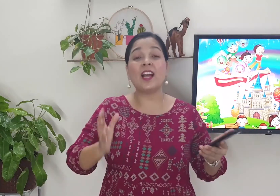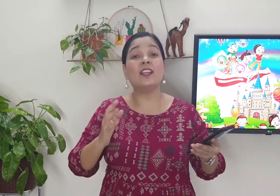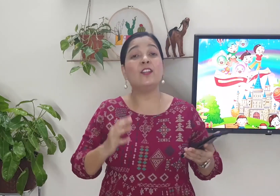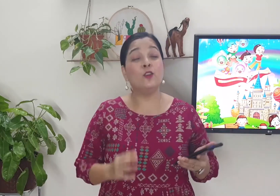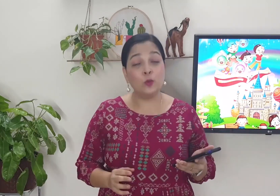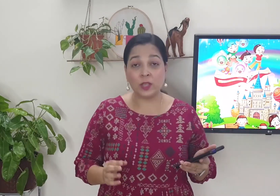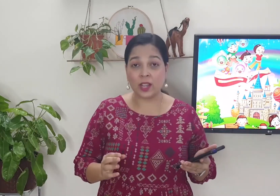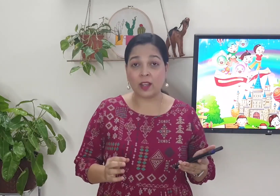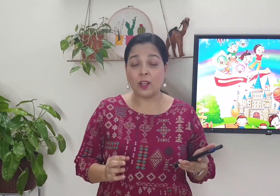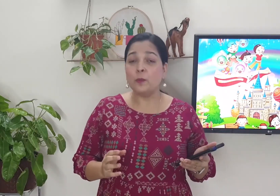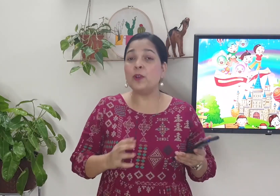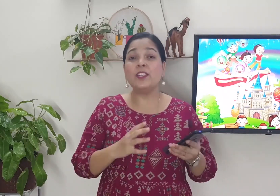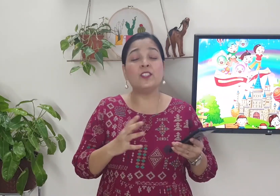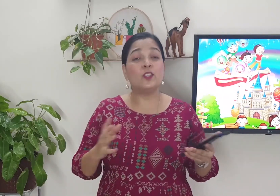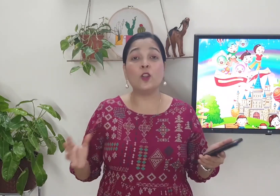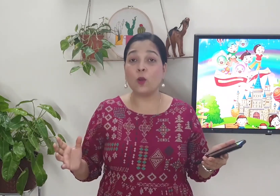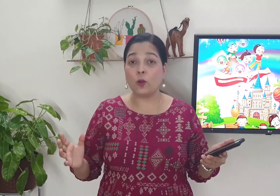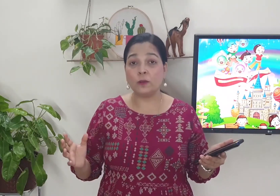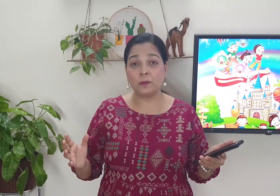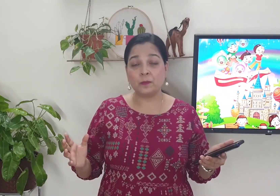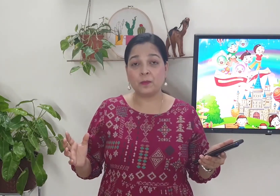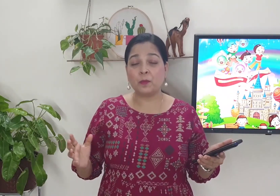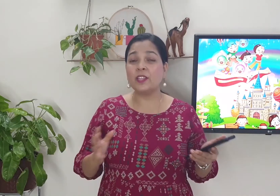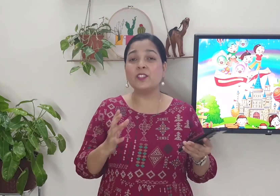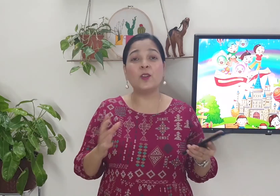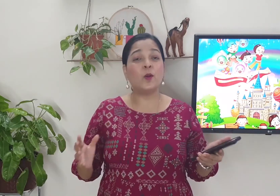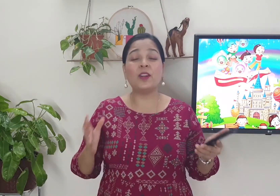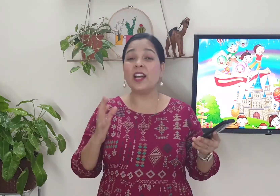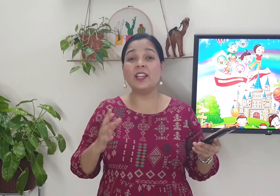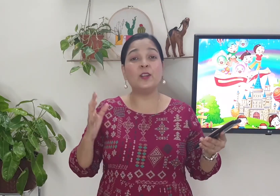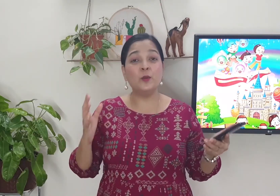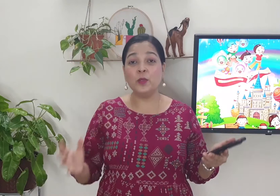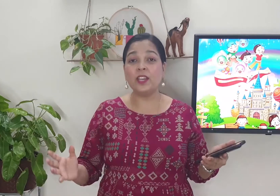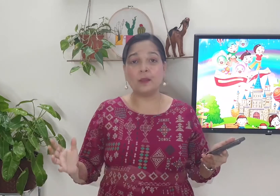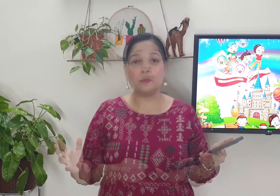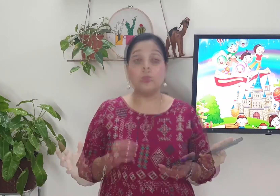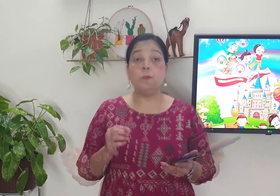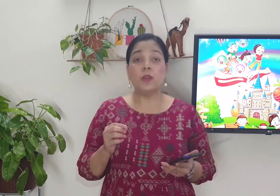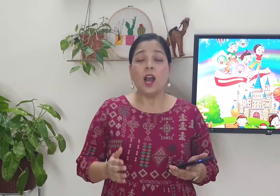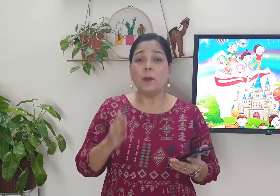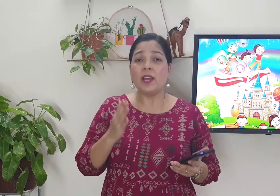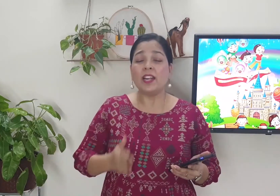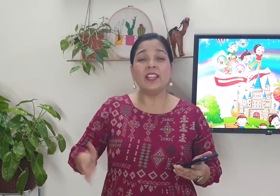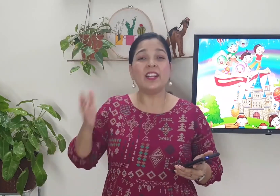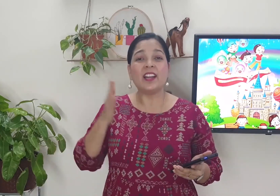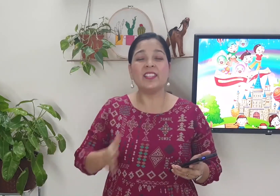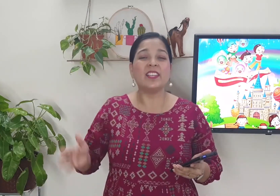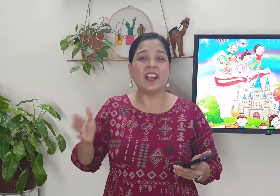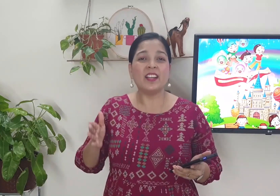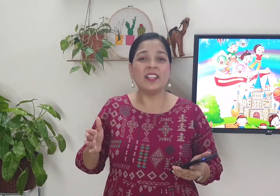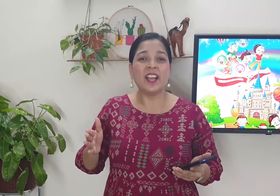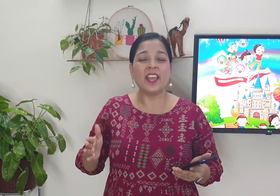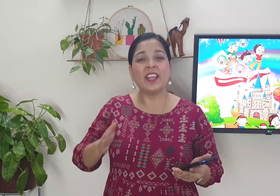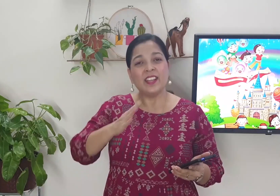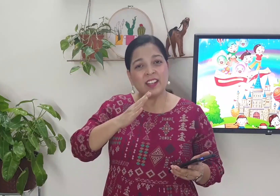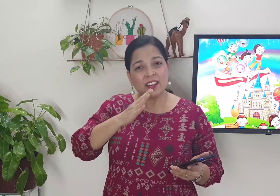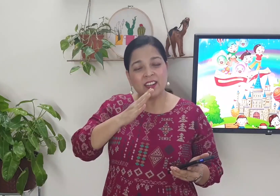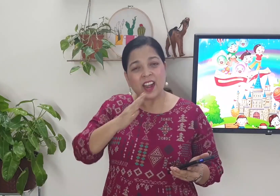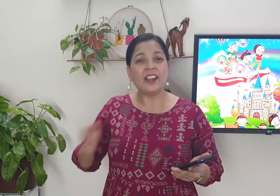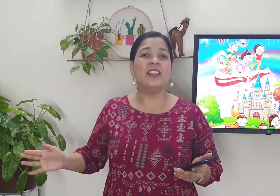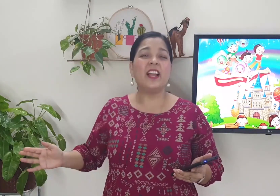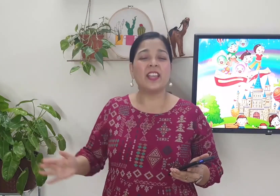आणतो, हालेलुया, प्रेज द लॉर्ड, प्रेज द लॉर्ड, हालेलुया. आम्हाला